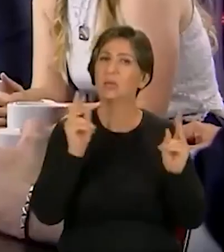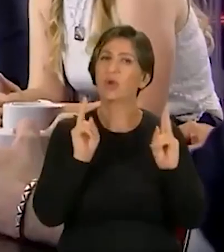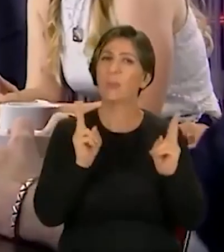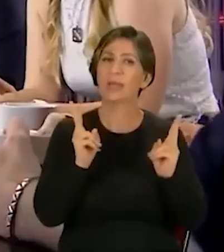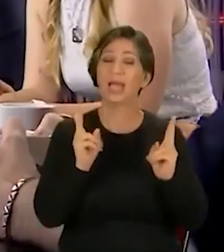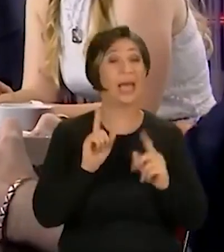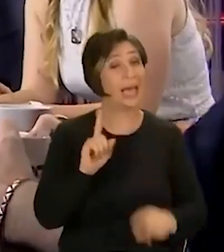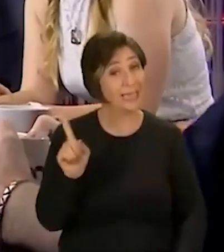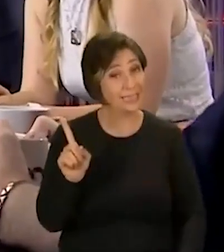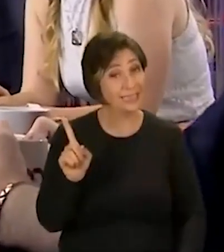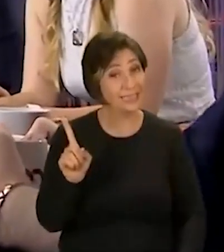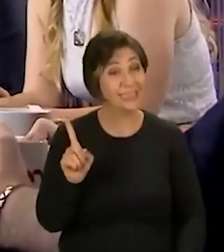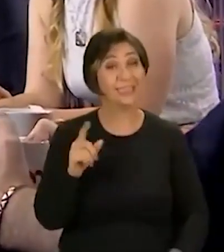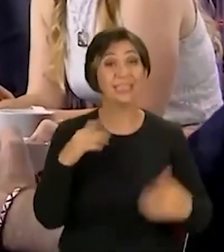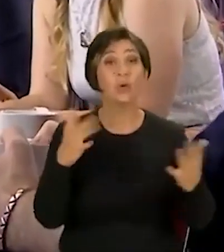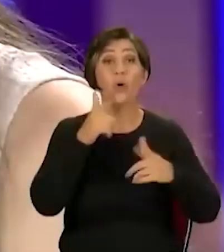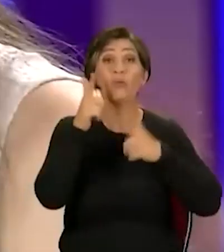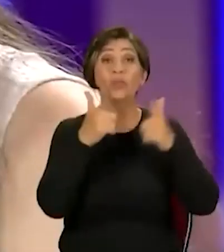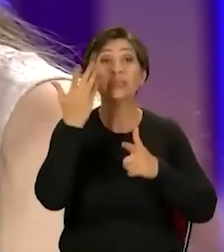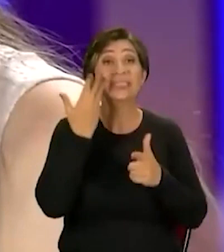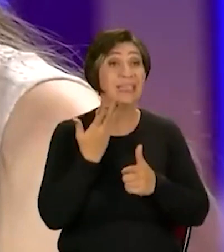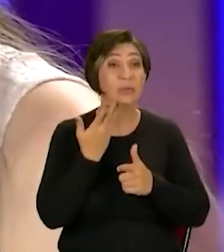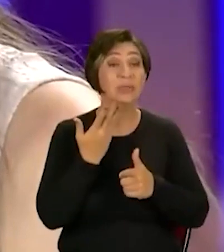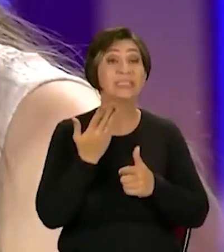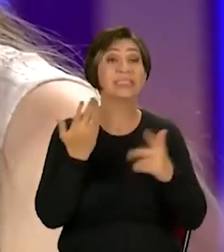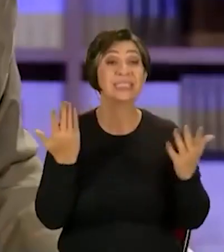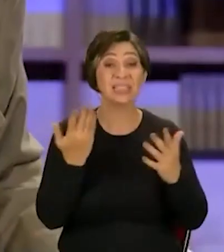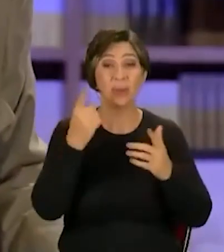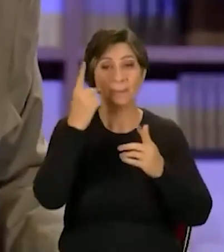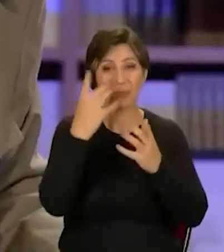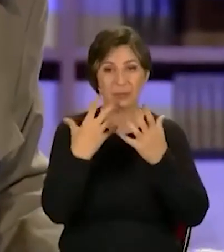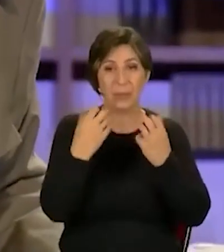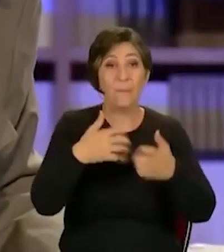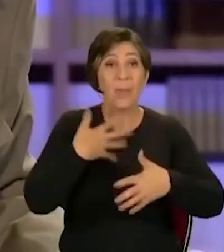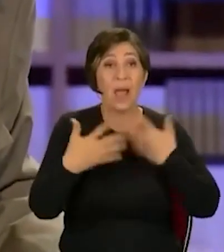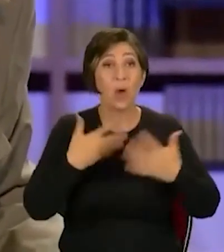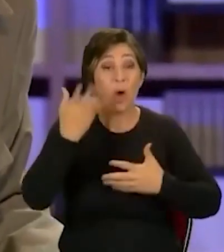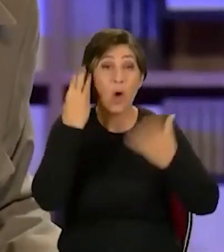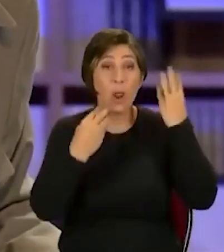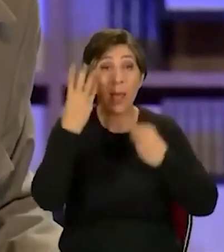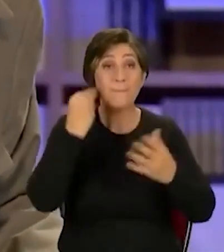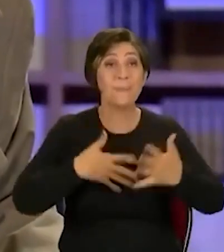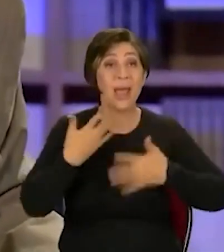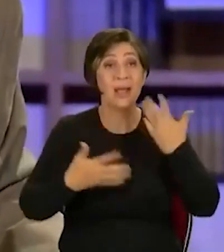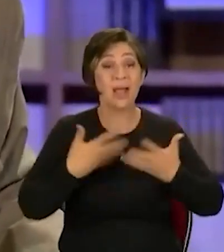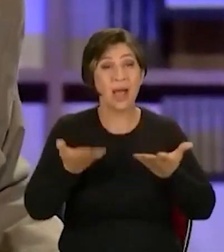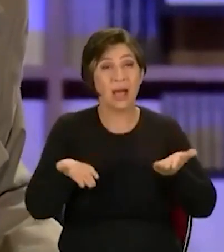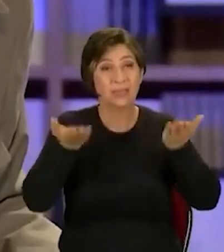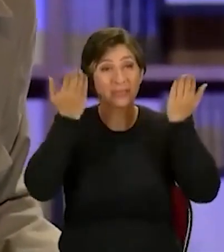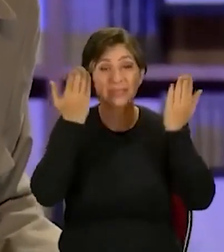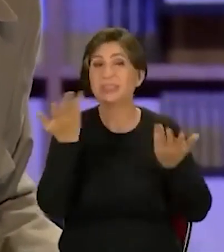yolundaydı. Hayır. Niye o video izleniyor? Sadece bir enformasyon merakı, öğrenme merakı arttı. Peki